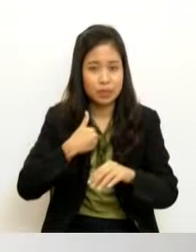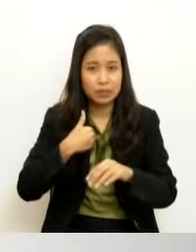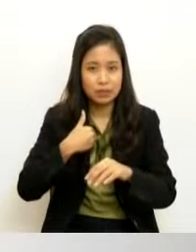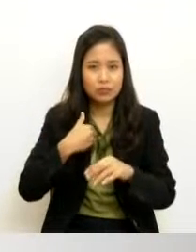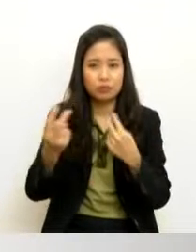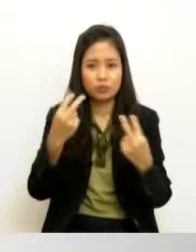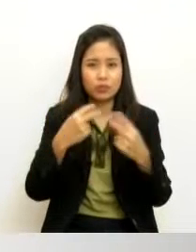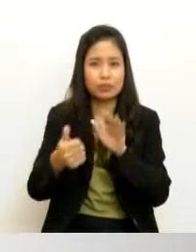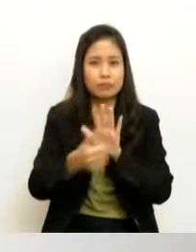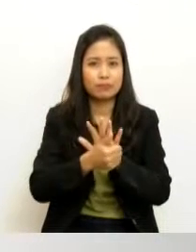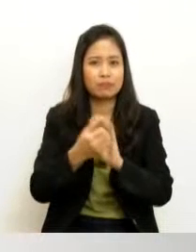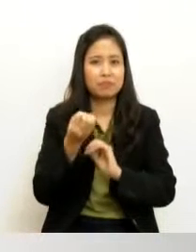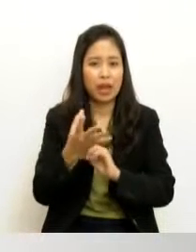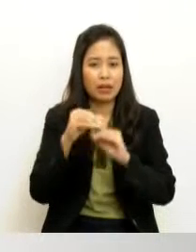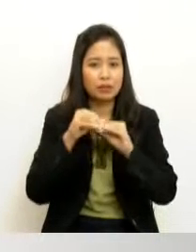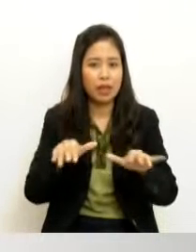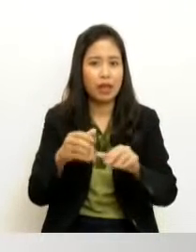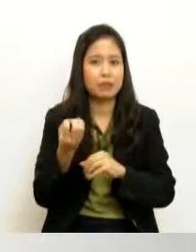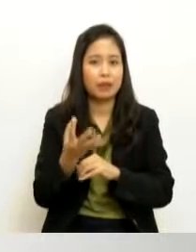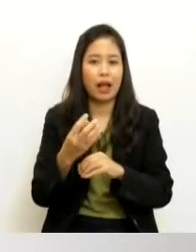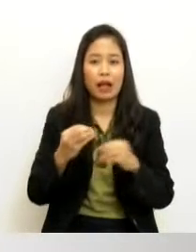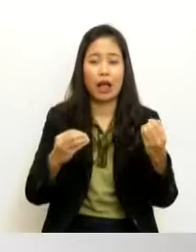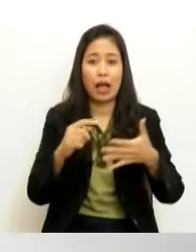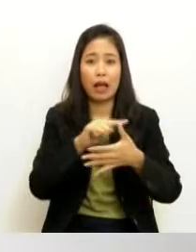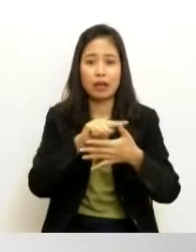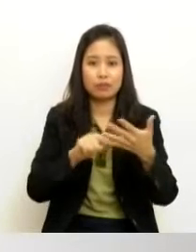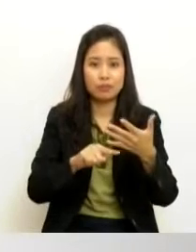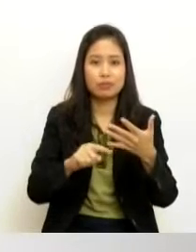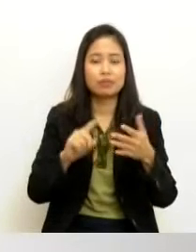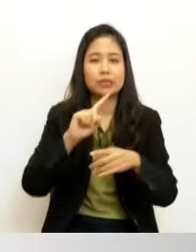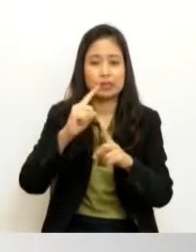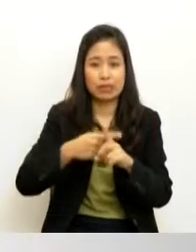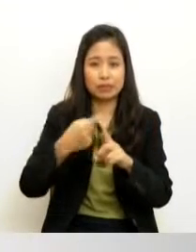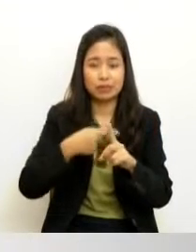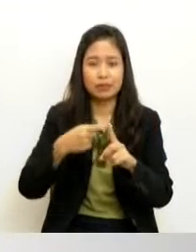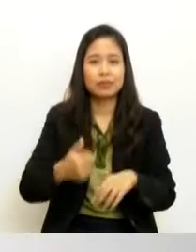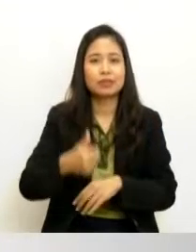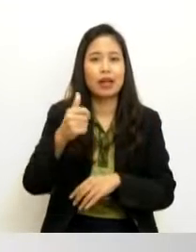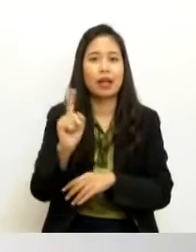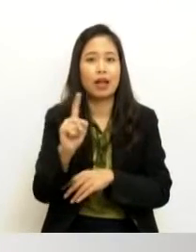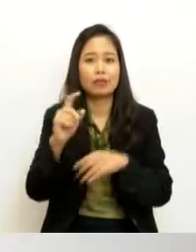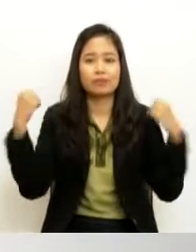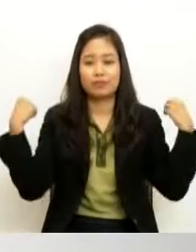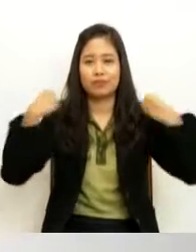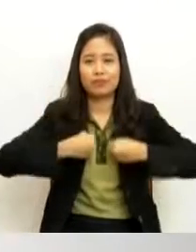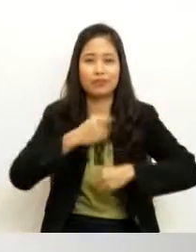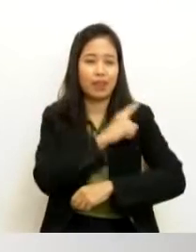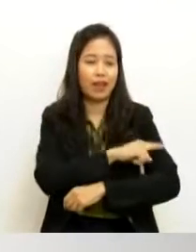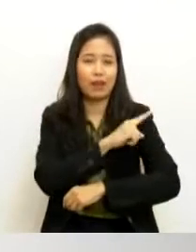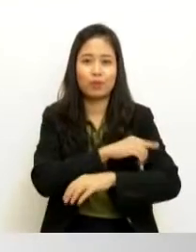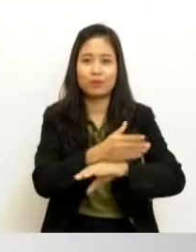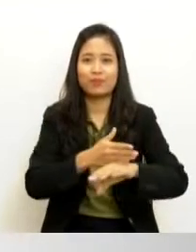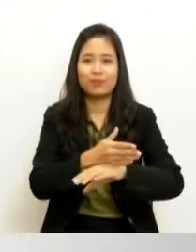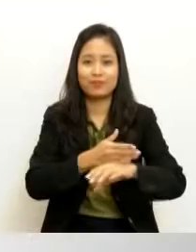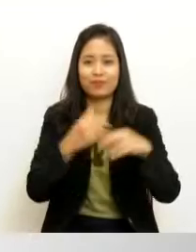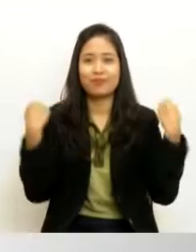ดไลค์แล้วก็กดแชร์สูงสุด5อันดับแรกในรอบเดือนค่ะท่านก็จะได้รับเสื้อแจ็คเก็ตจากทางรายการผู้เช้าข่าวส